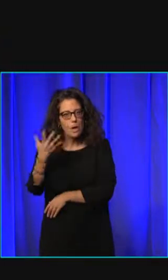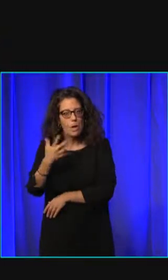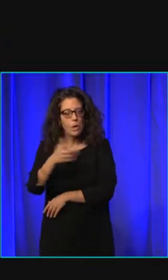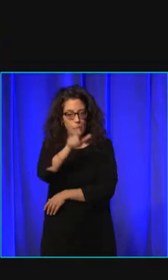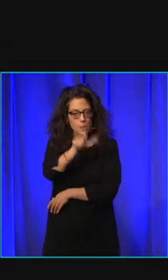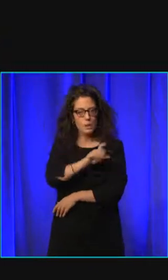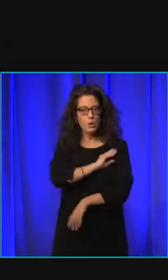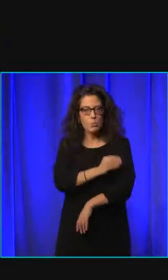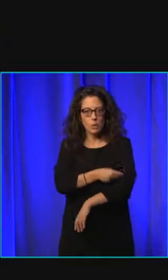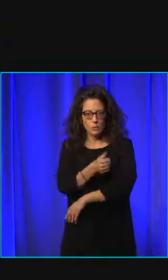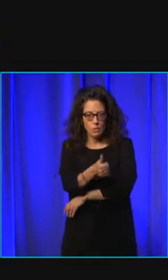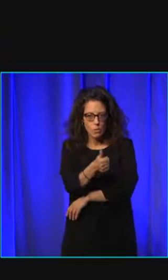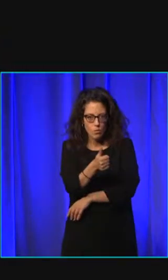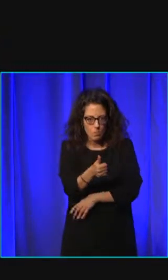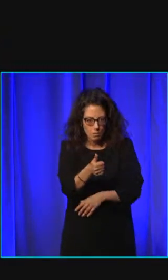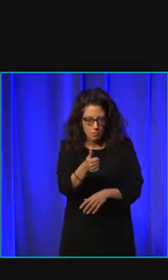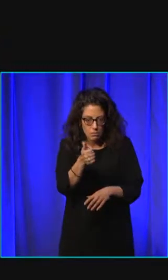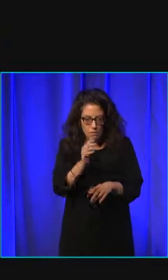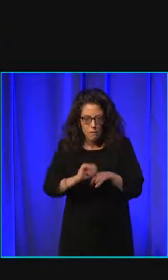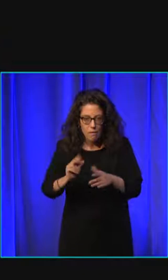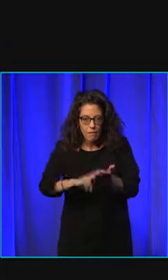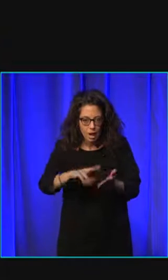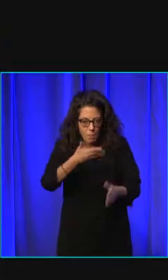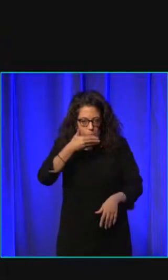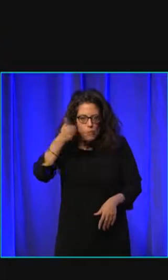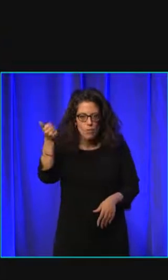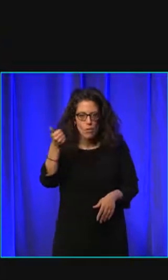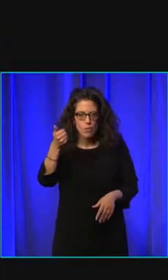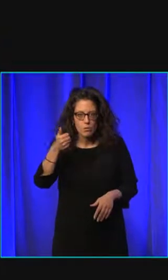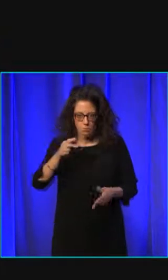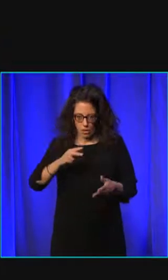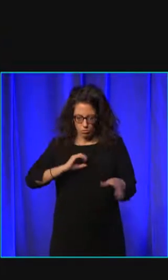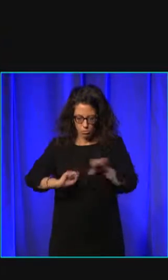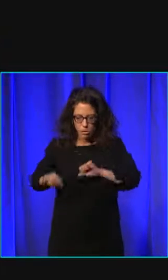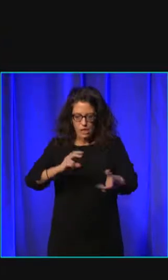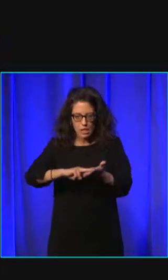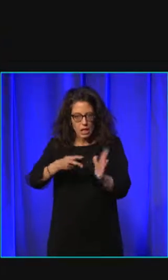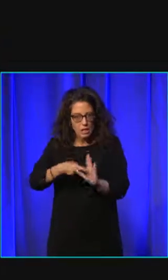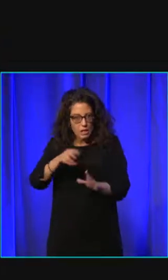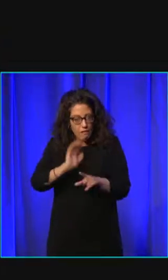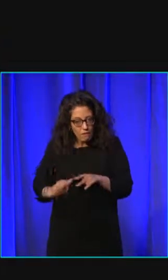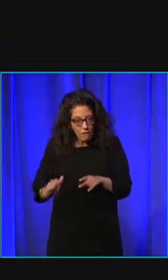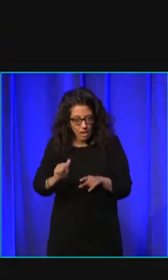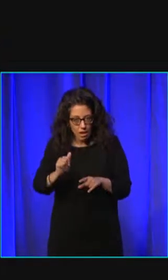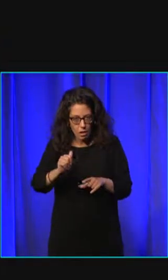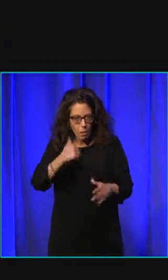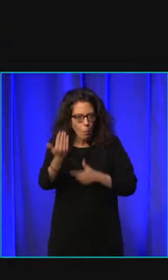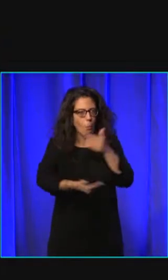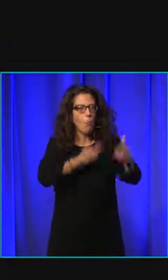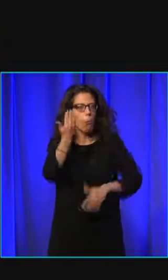une amélioration de l'exécution technique, c'est-à-dire une amélioration du geste qu'il exécutait, qui était beaucoup